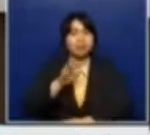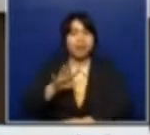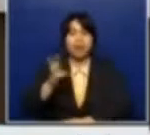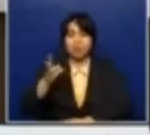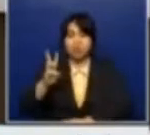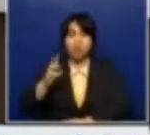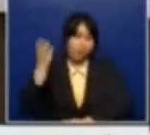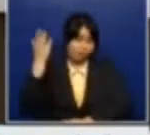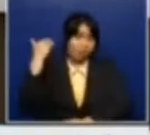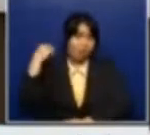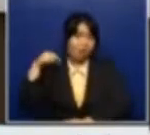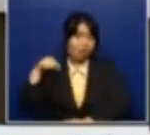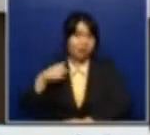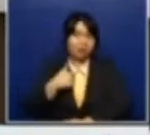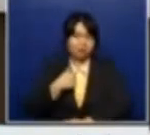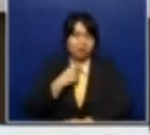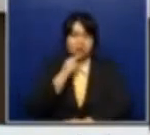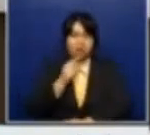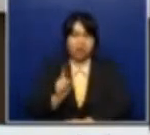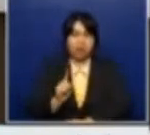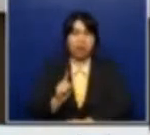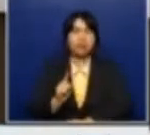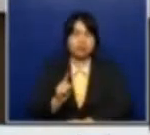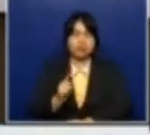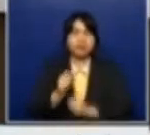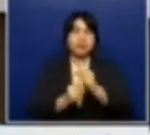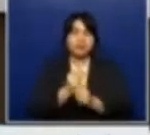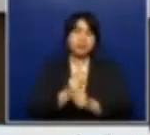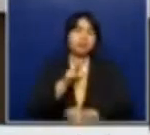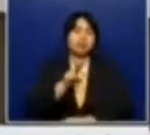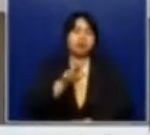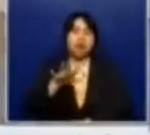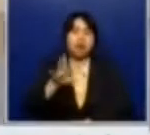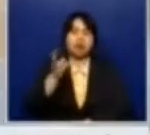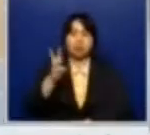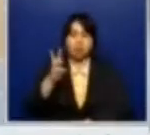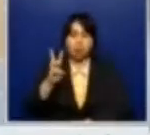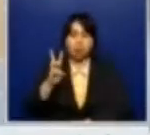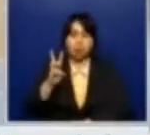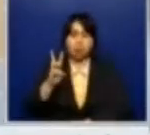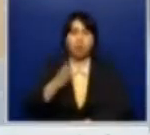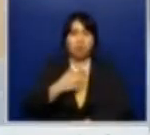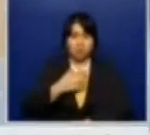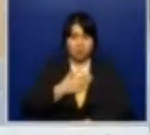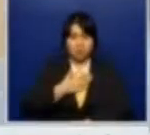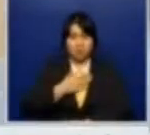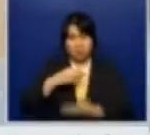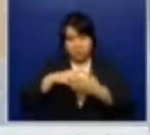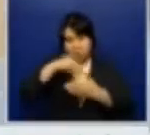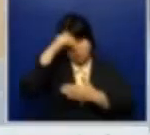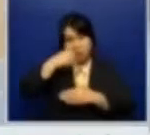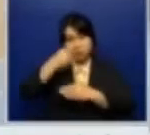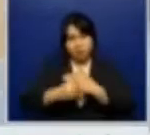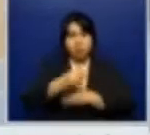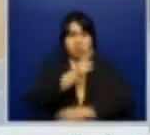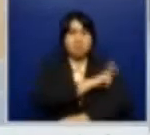2516ผมเรียนว่าในช่วงปี2516ผมเพิ่งจบการศึกษาแพทย